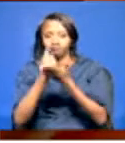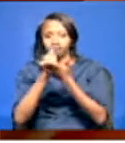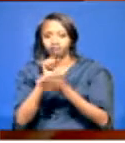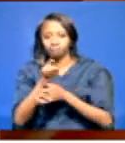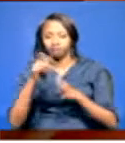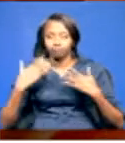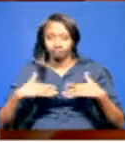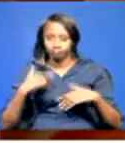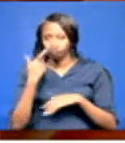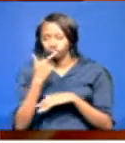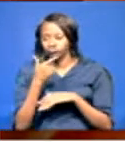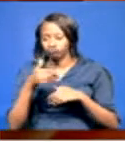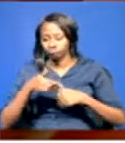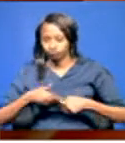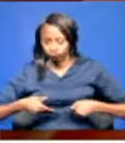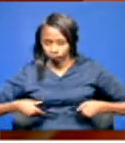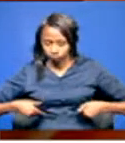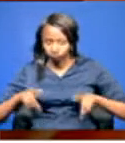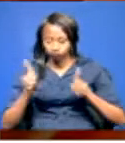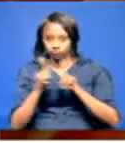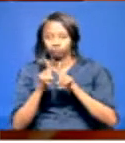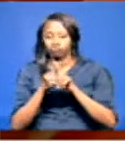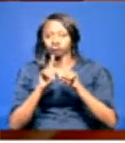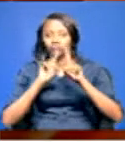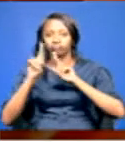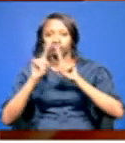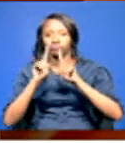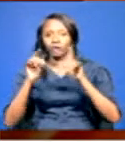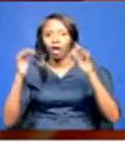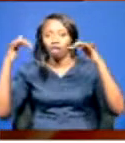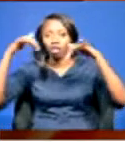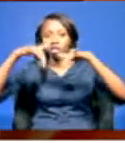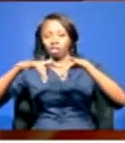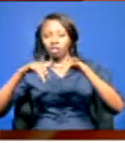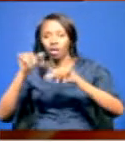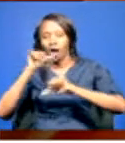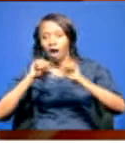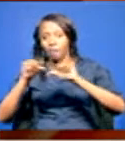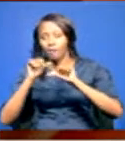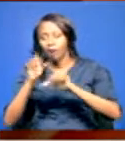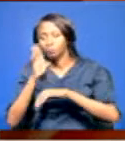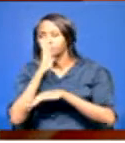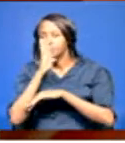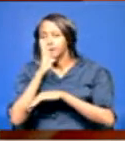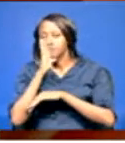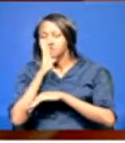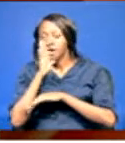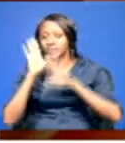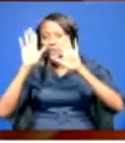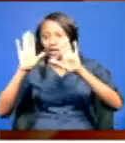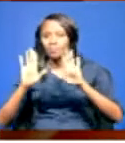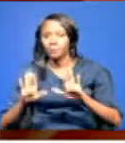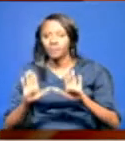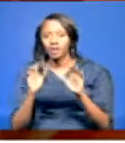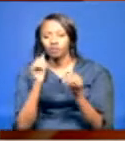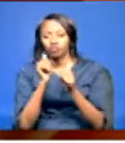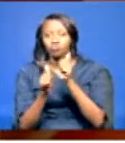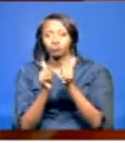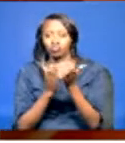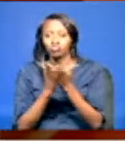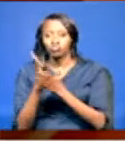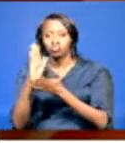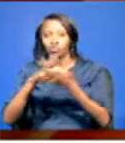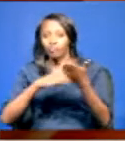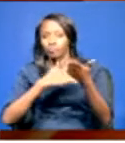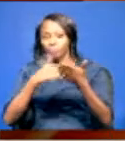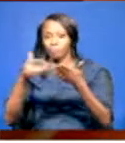utapiamlo kote nchini. Akizungumza katika hafla kuhusu kiamsha kinywa bora iliyofadhiliwa na kampuni ya siagi ya Blue Band, Muhanda alisema